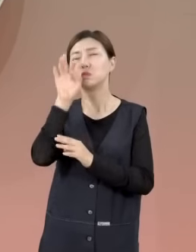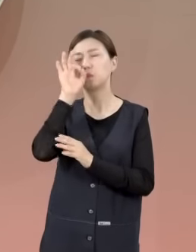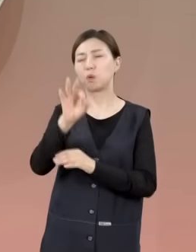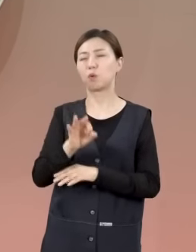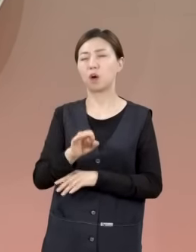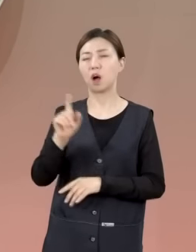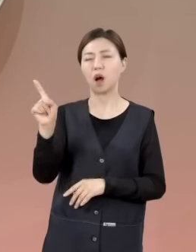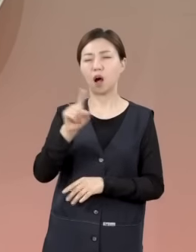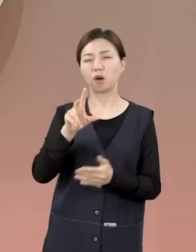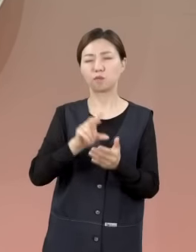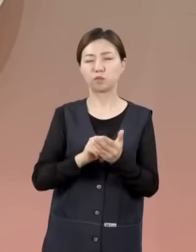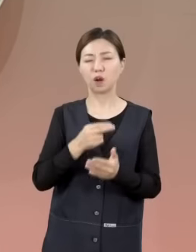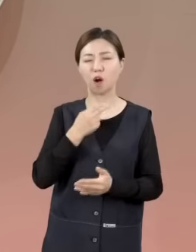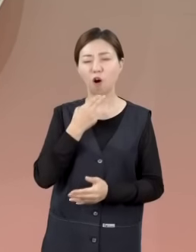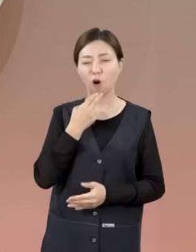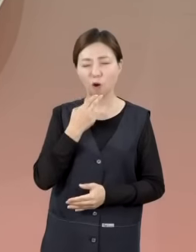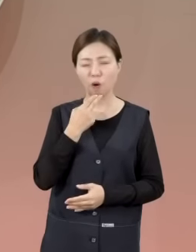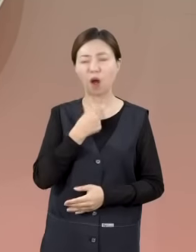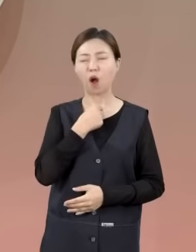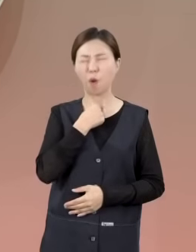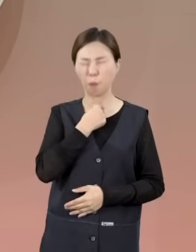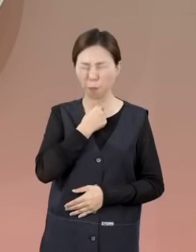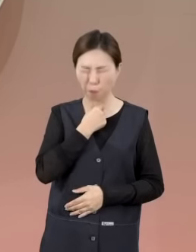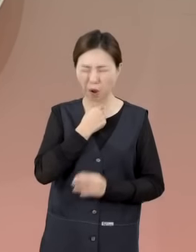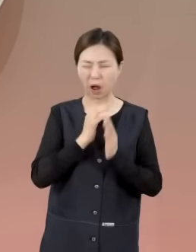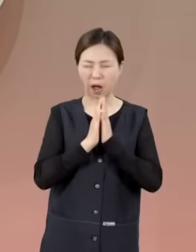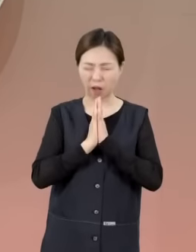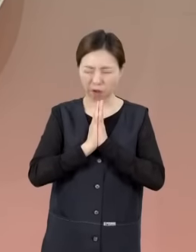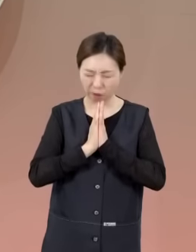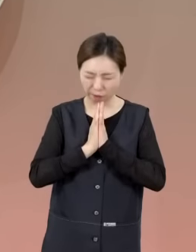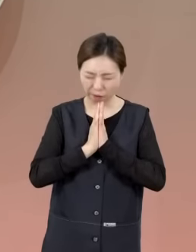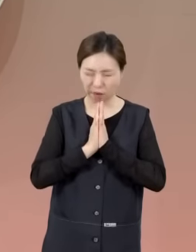아도 없기를 마음으로